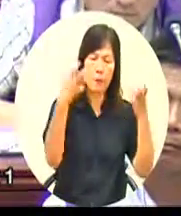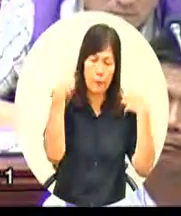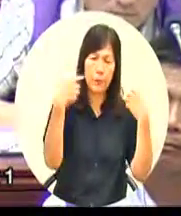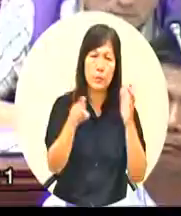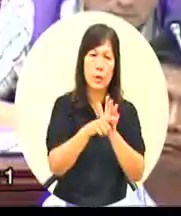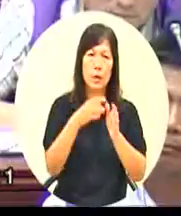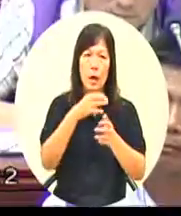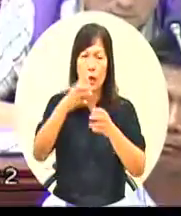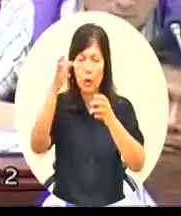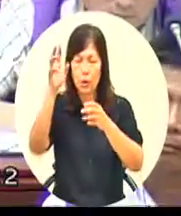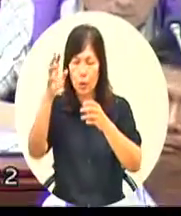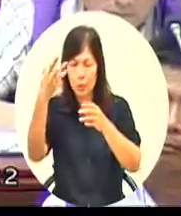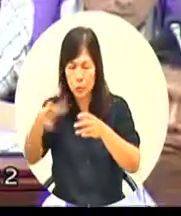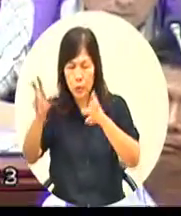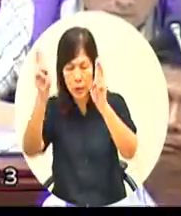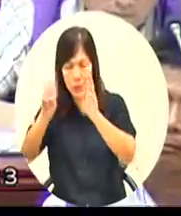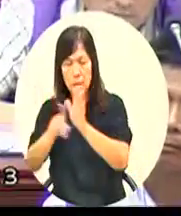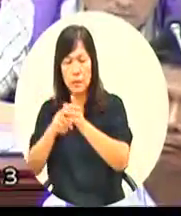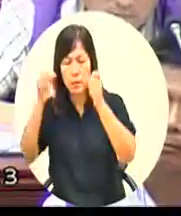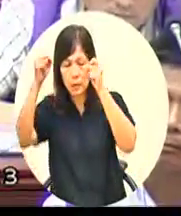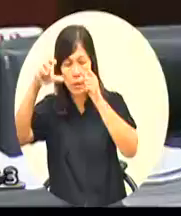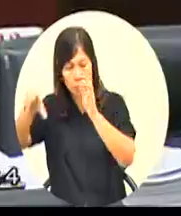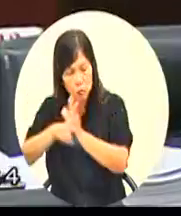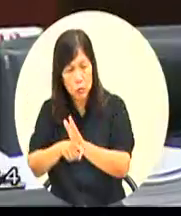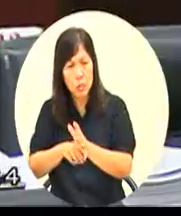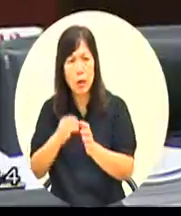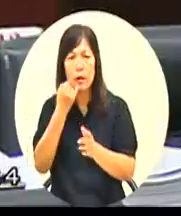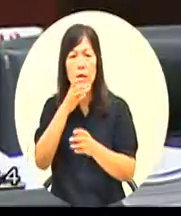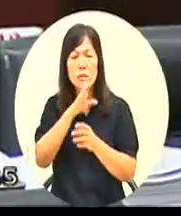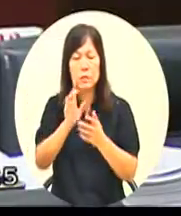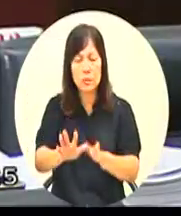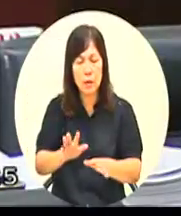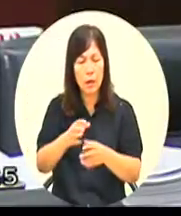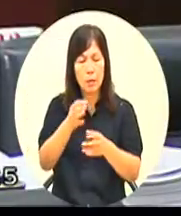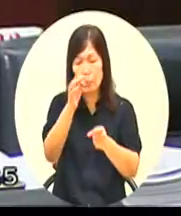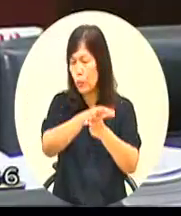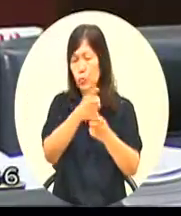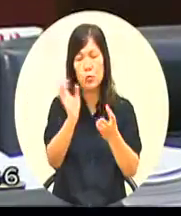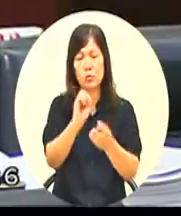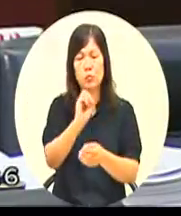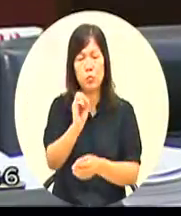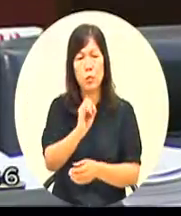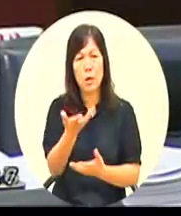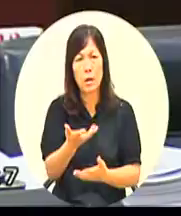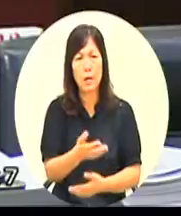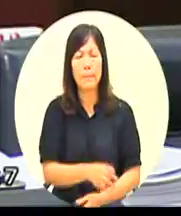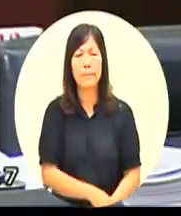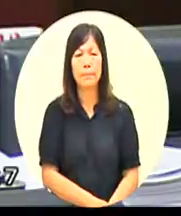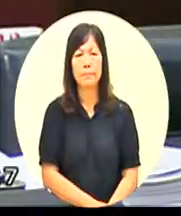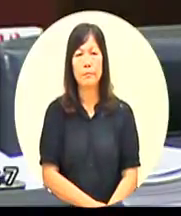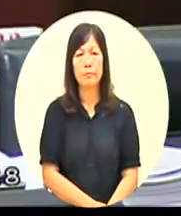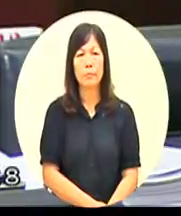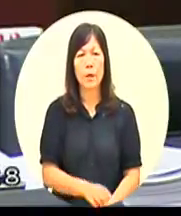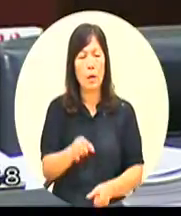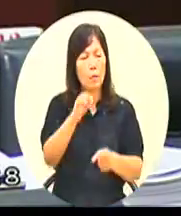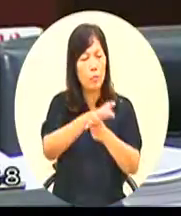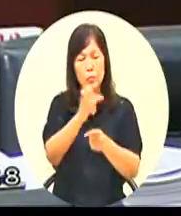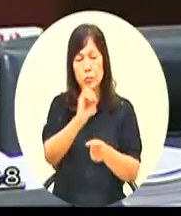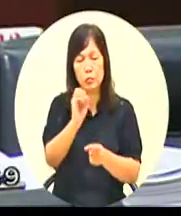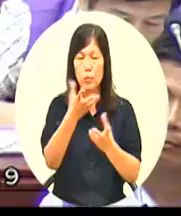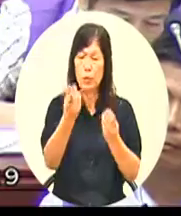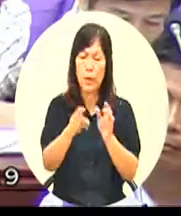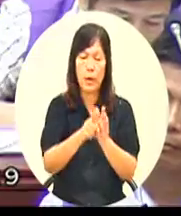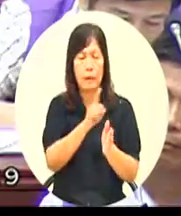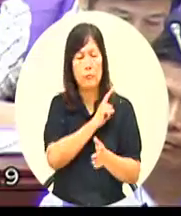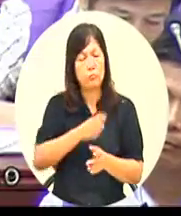体育处在做处理的。 可是里长说的没有人任何补助哎。一毛钱都没有补助给他们，他们都是自筹的。 没有补助